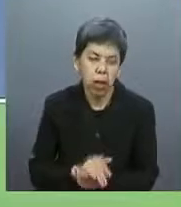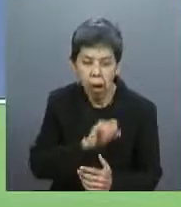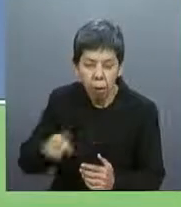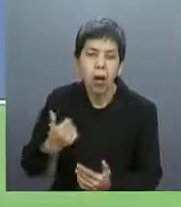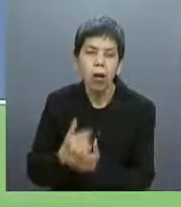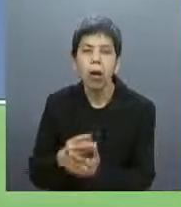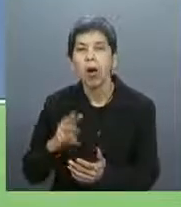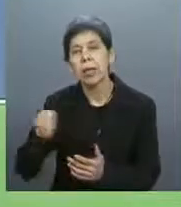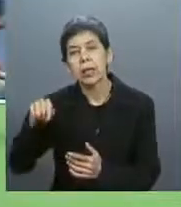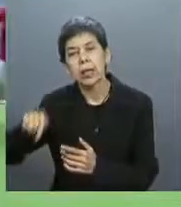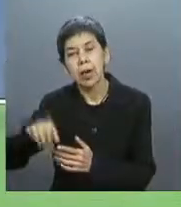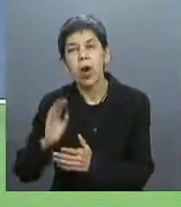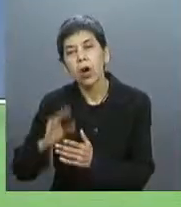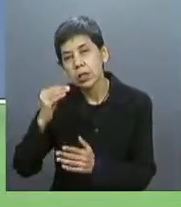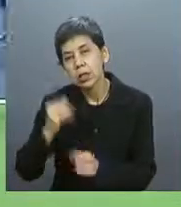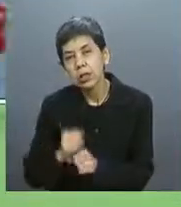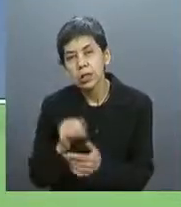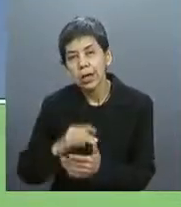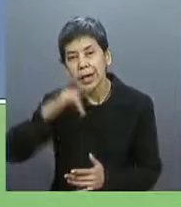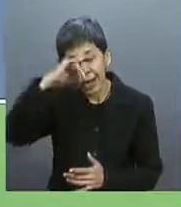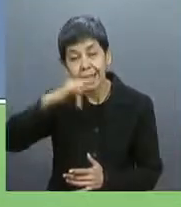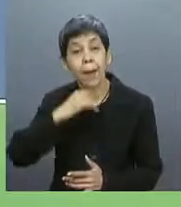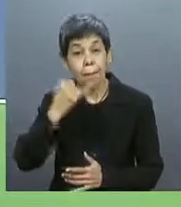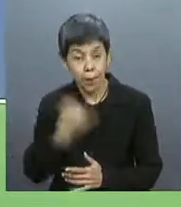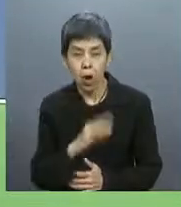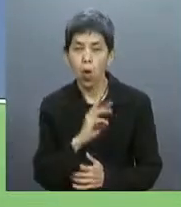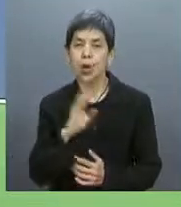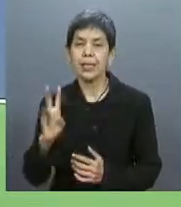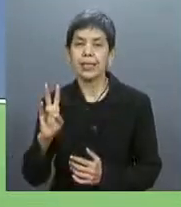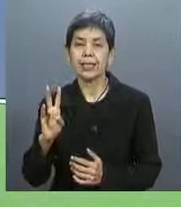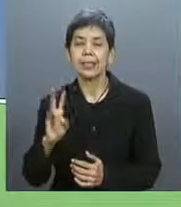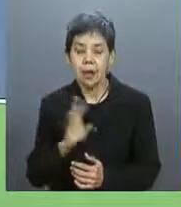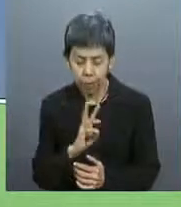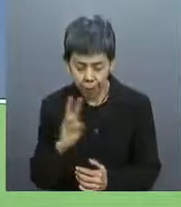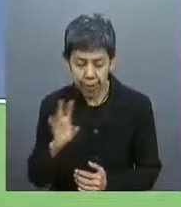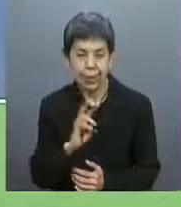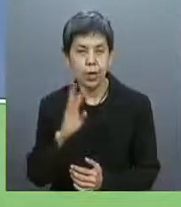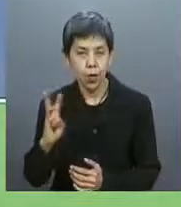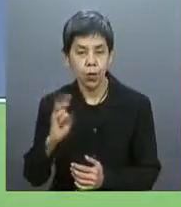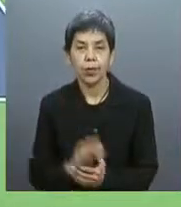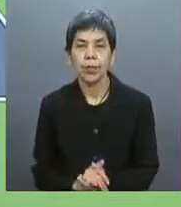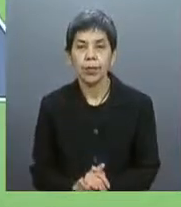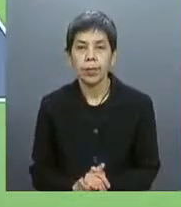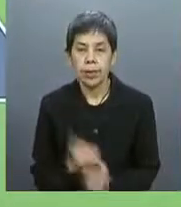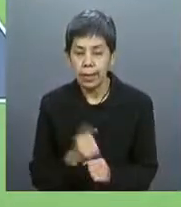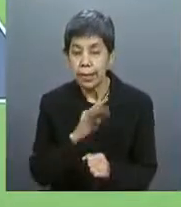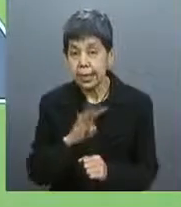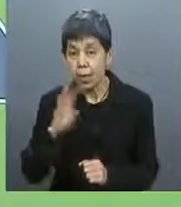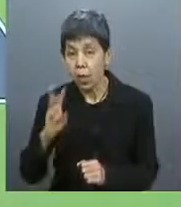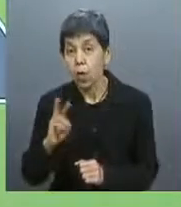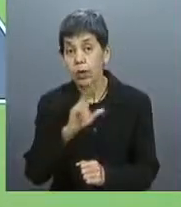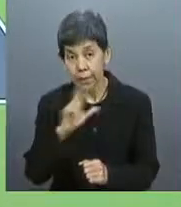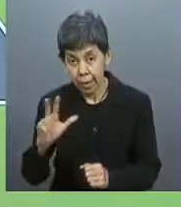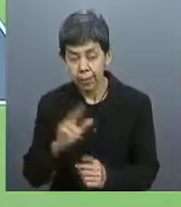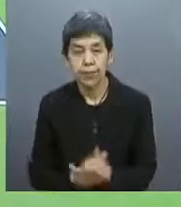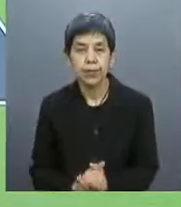นะมิคาเอลคูคุชินจากคาซัคสถาน6ต่อ7ไทเบรก6ต่อ8 7ต่อ6ไทเบรก7ต่อ3 4ต่อ6 6ต่อ3